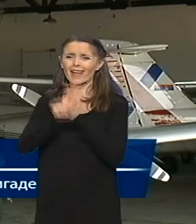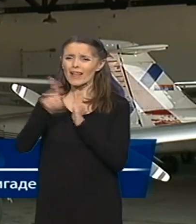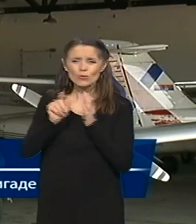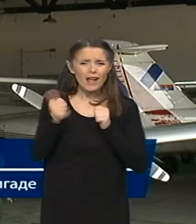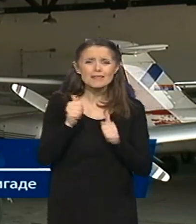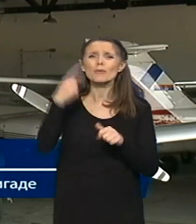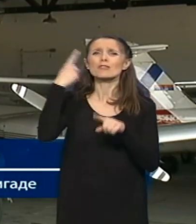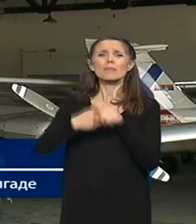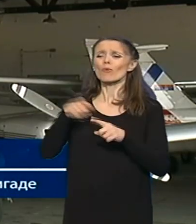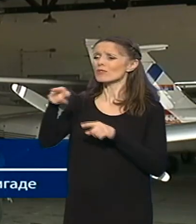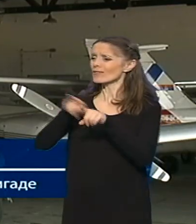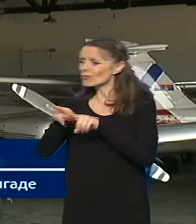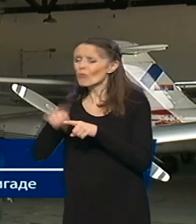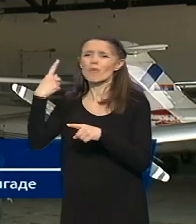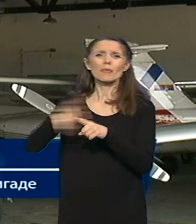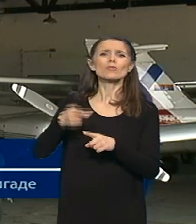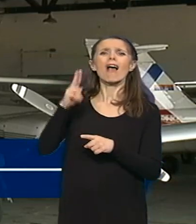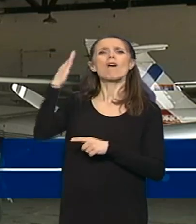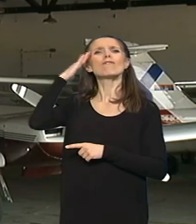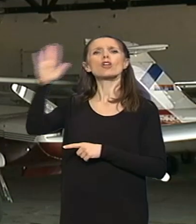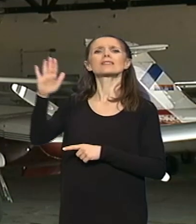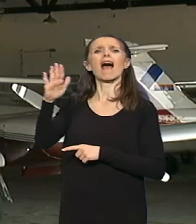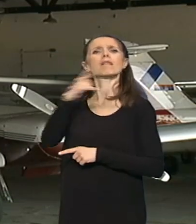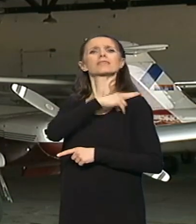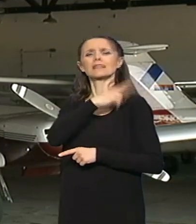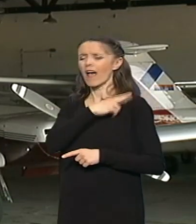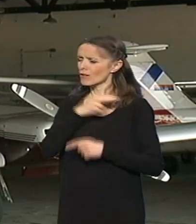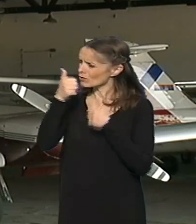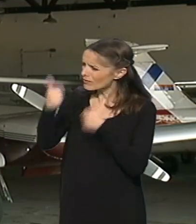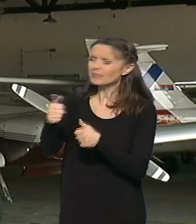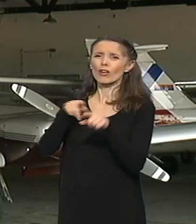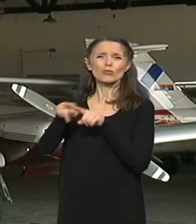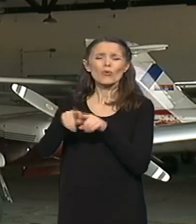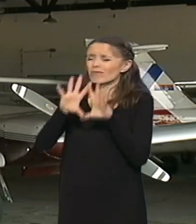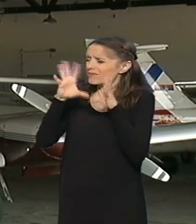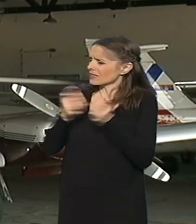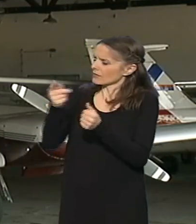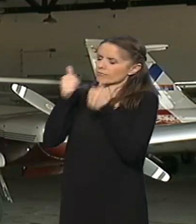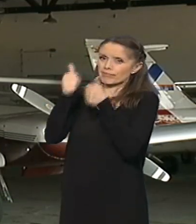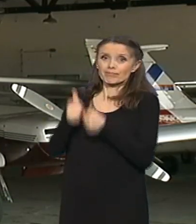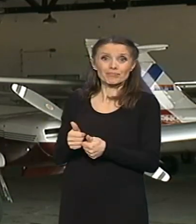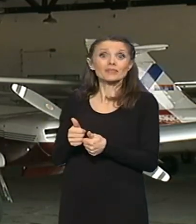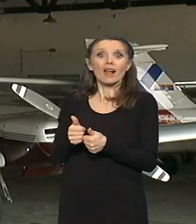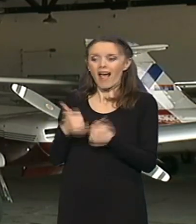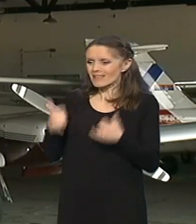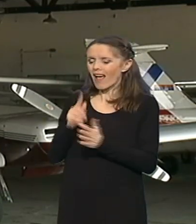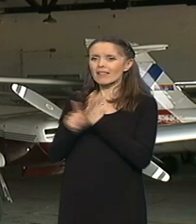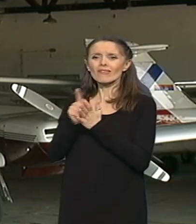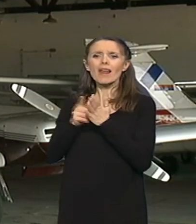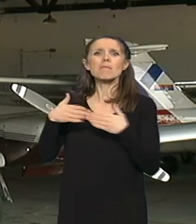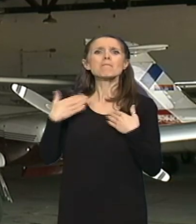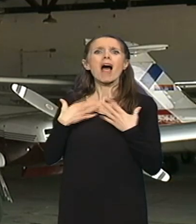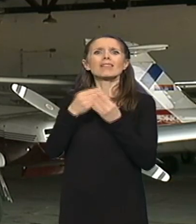i s obzirom da nama deca odlaze u inostranstvo, ovo je velika stvar što se on iz